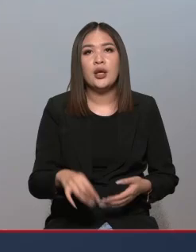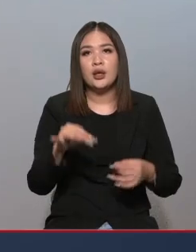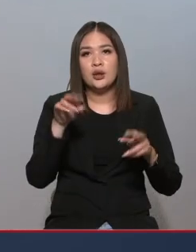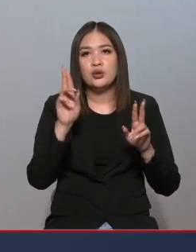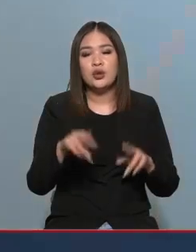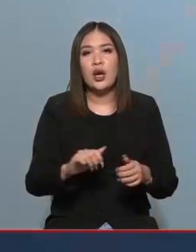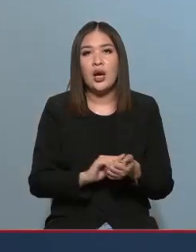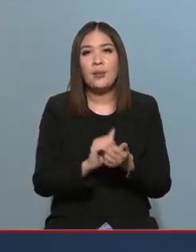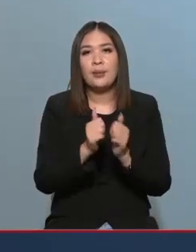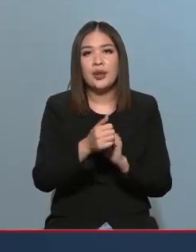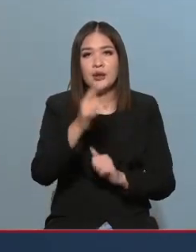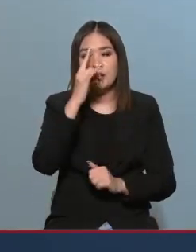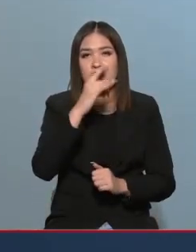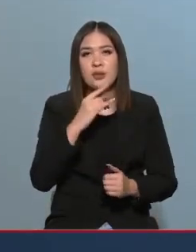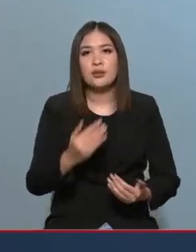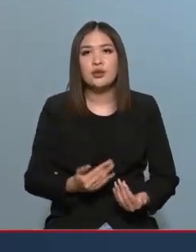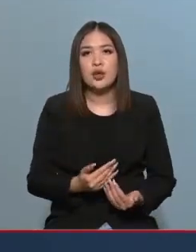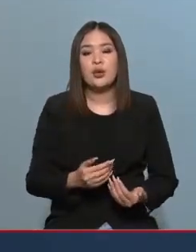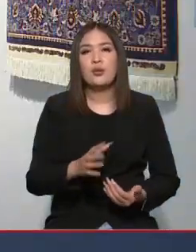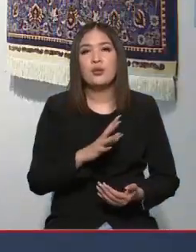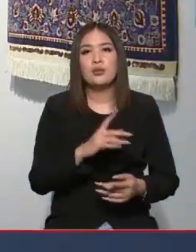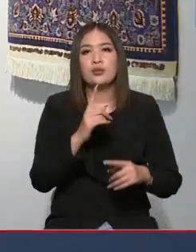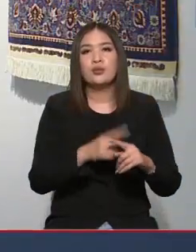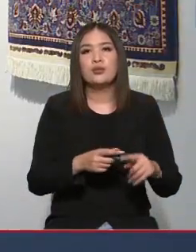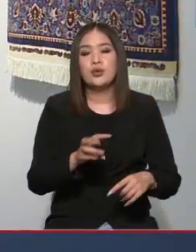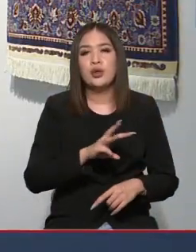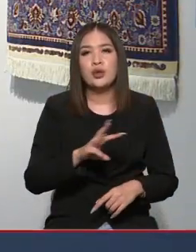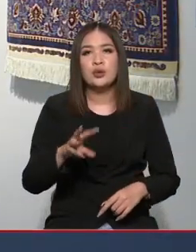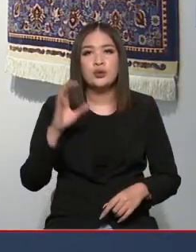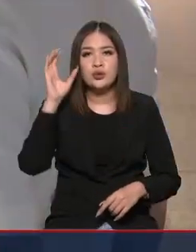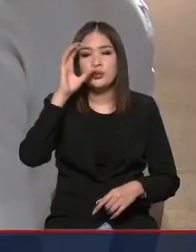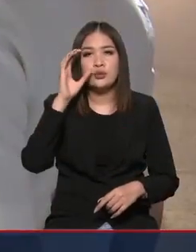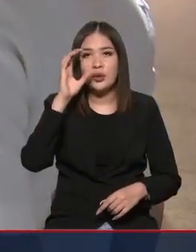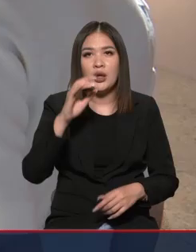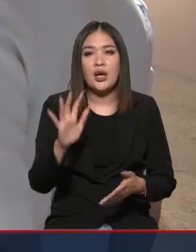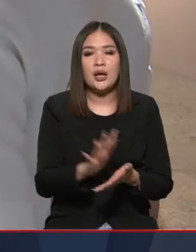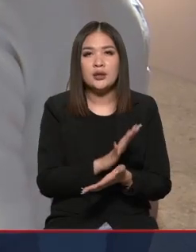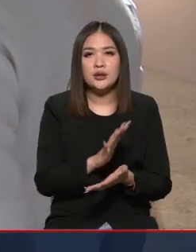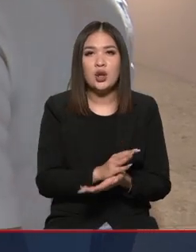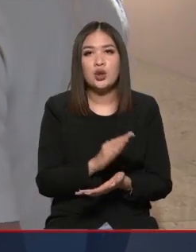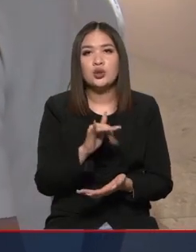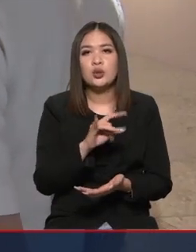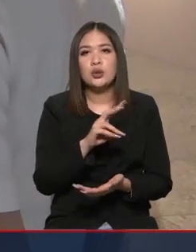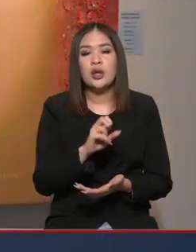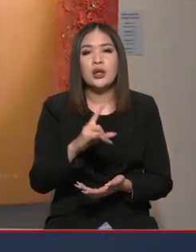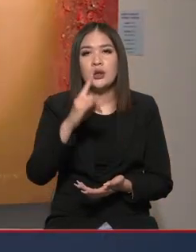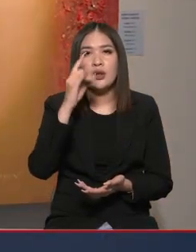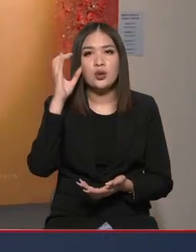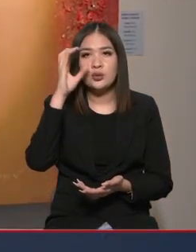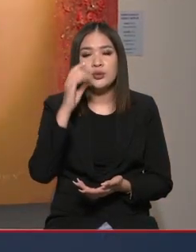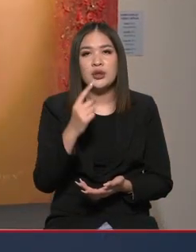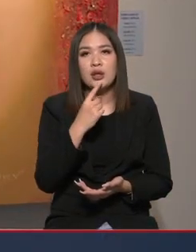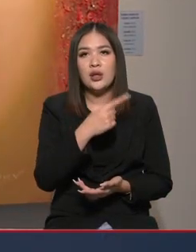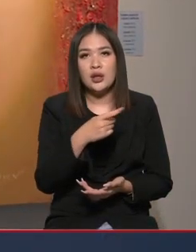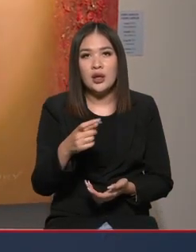культурного обмена? В Казахстане проживает около 500 000 узбеков. Издается порядка 10 газет и журналов на узбекском языке. Действуют